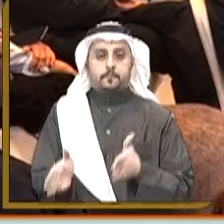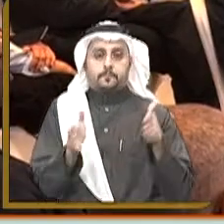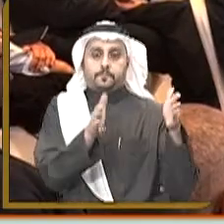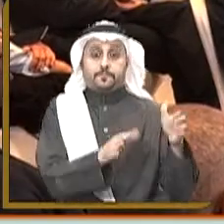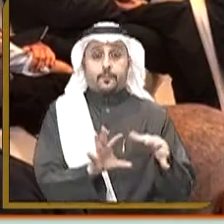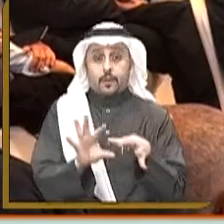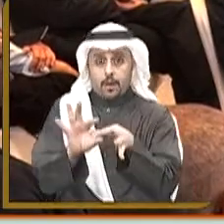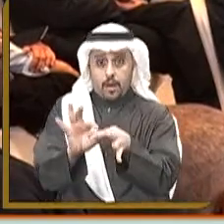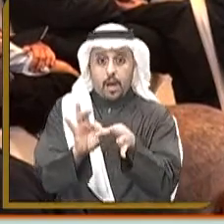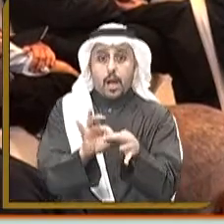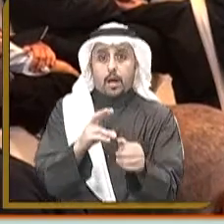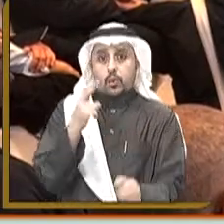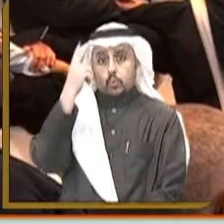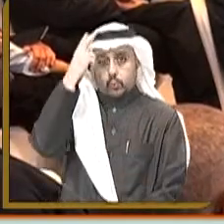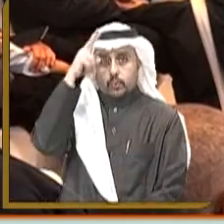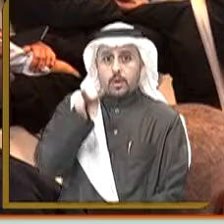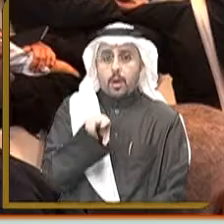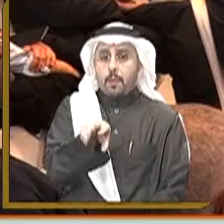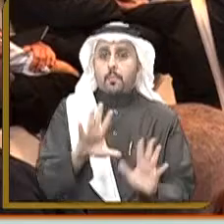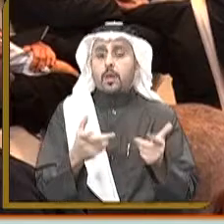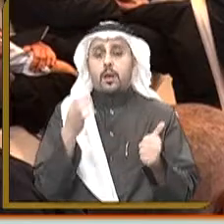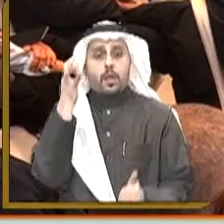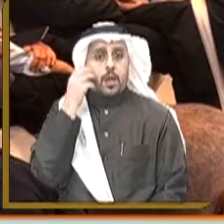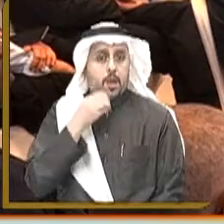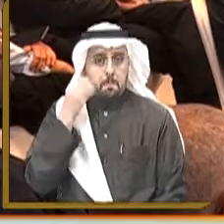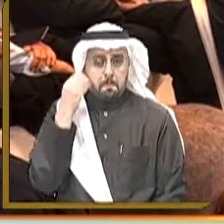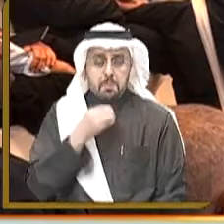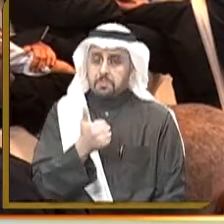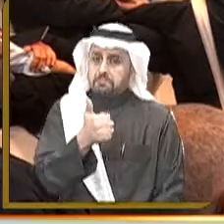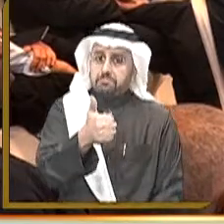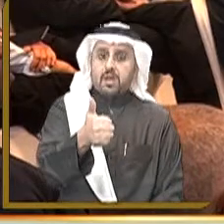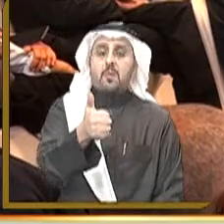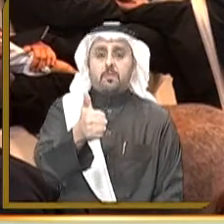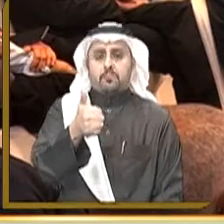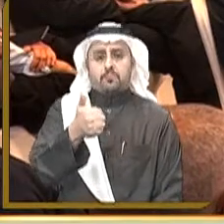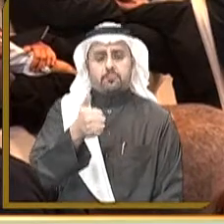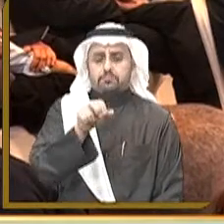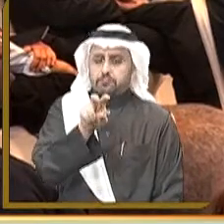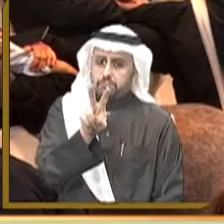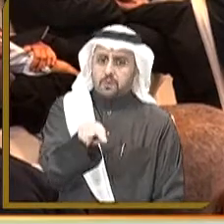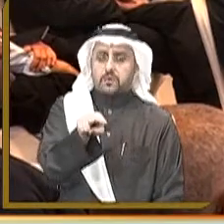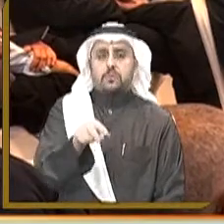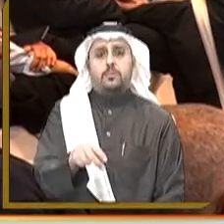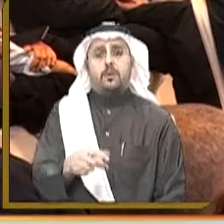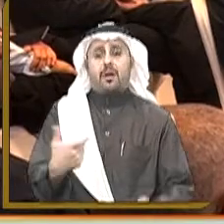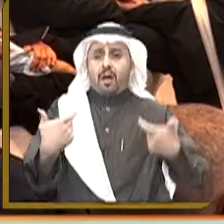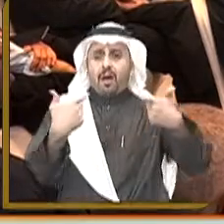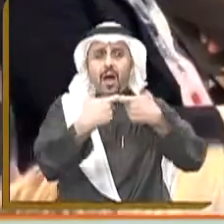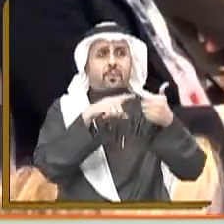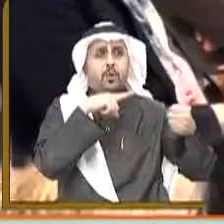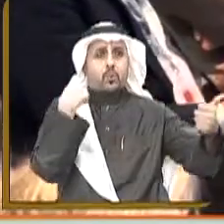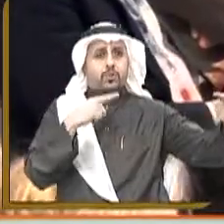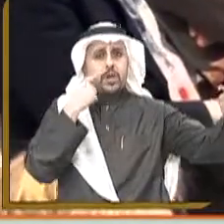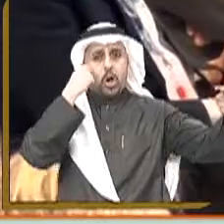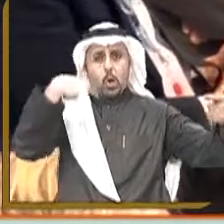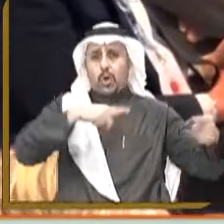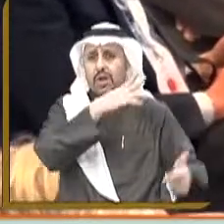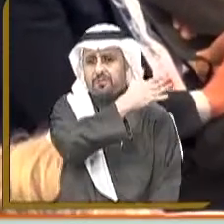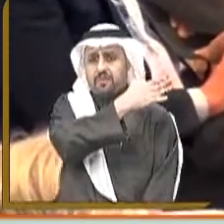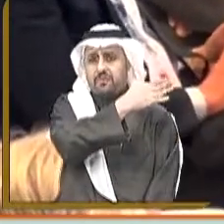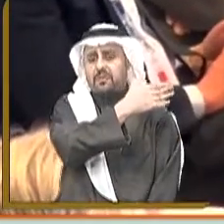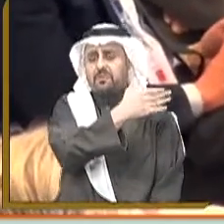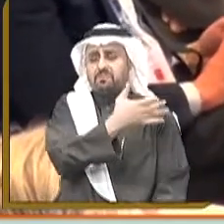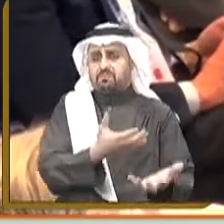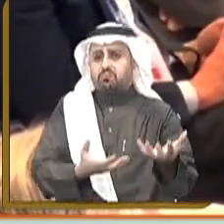السعودية الإماراتية والتحديات السياسية والأمنية الإقليمية، الحرب الروسية الأوكرانية